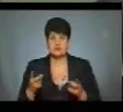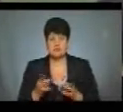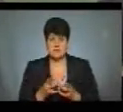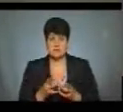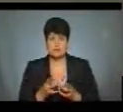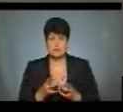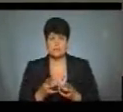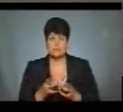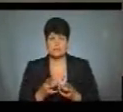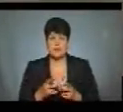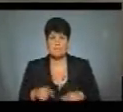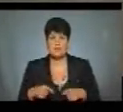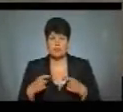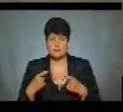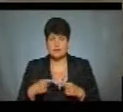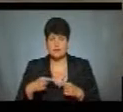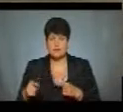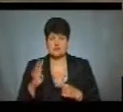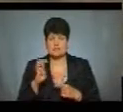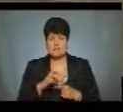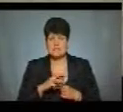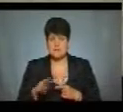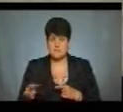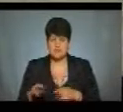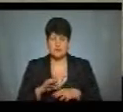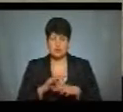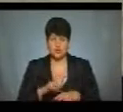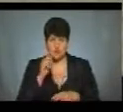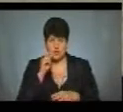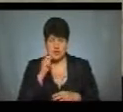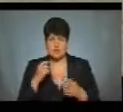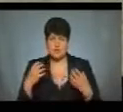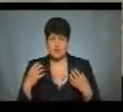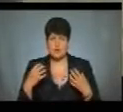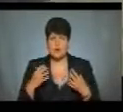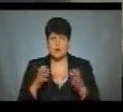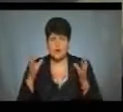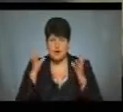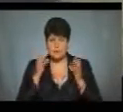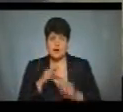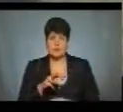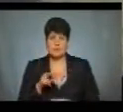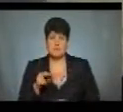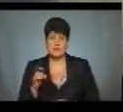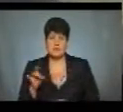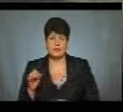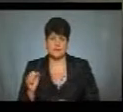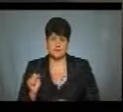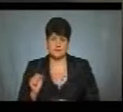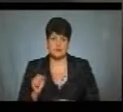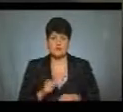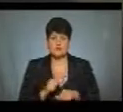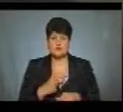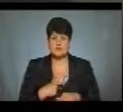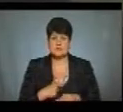спробувати. Пробіг дистанцію 400 метрів ведучий українського радіо Тернопіль Михайло Павлентий. Не скажу, щоб повноцінно відчути себе солдатом, але